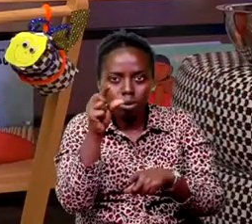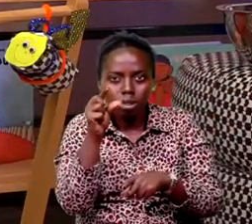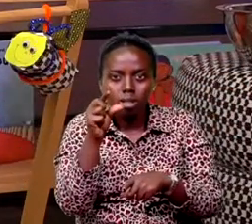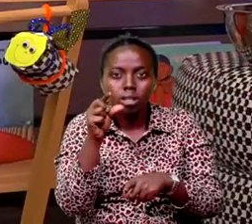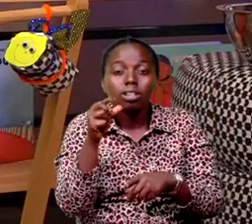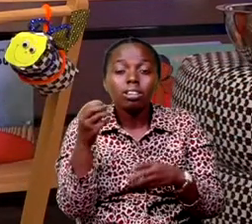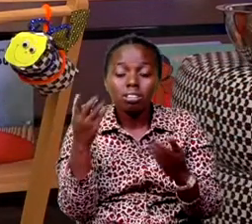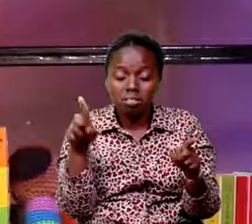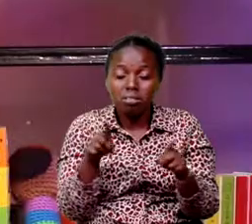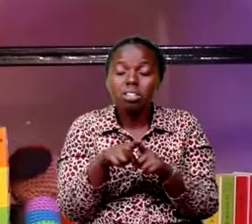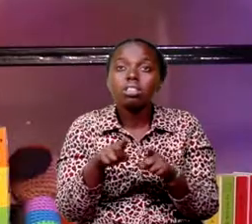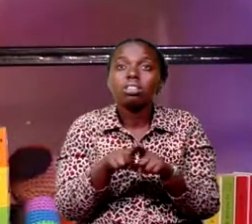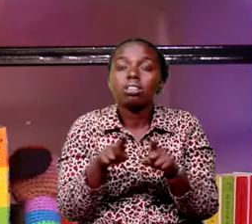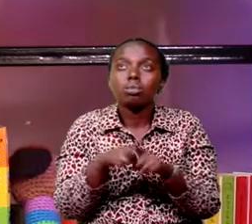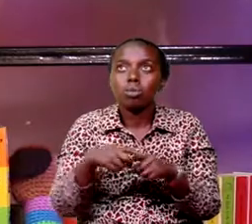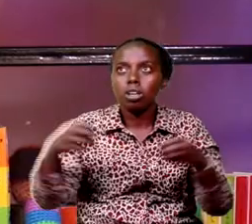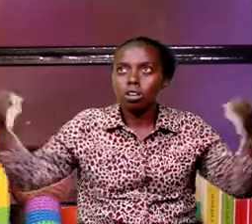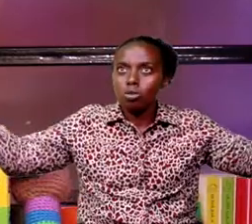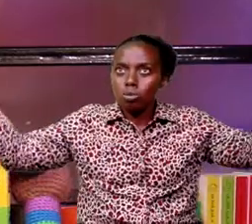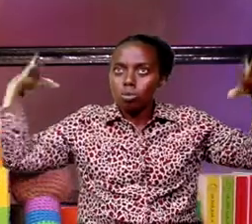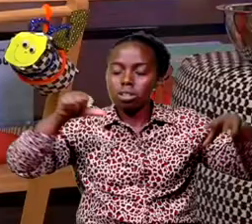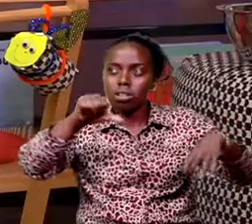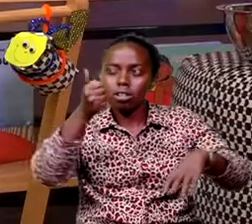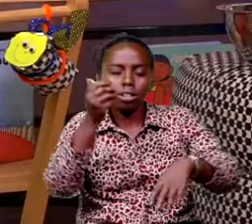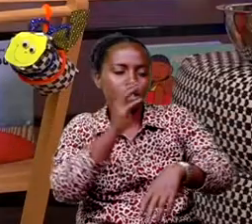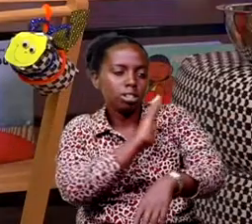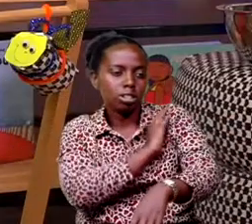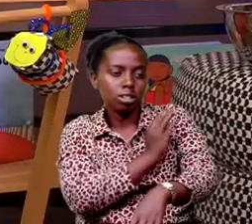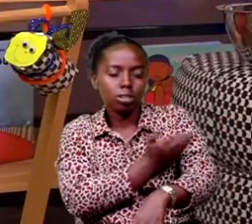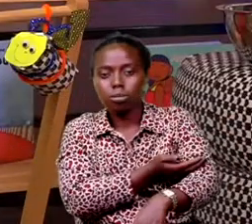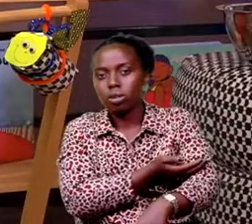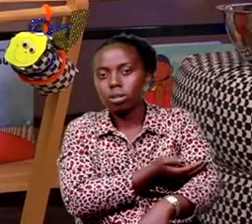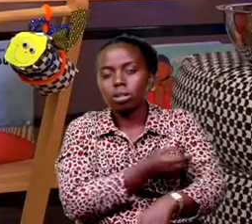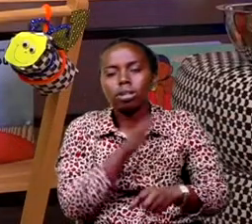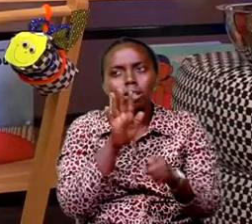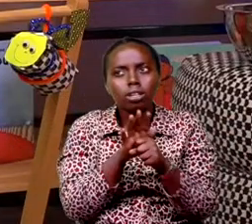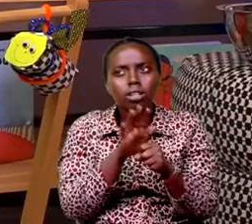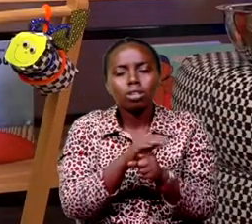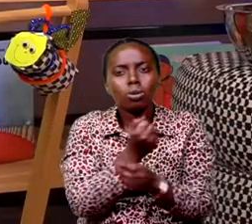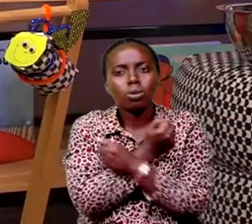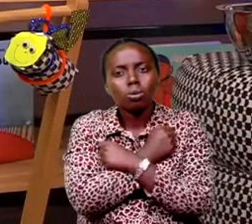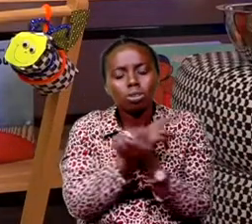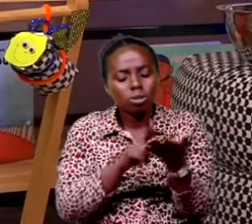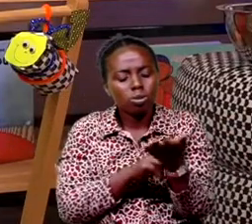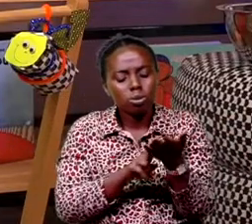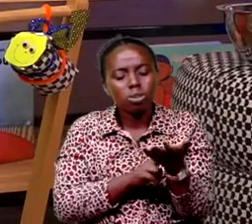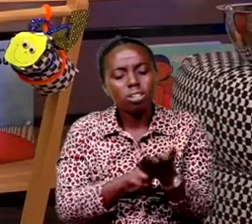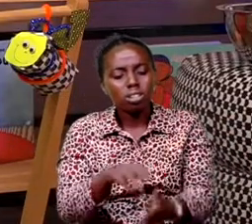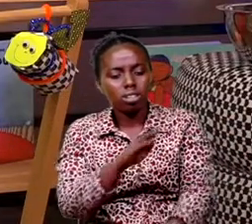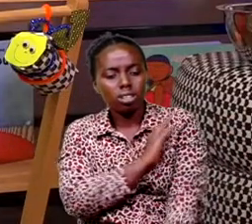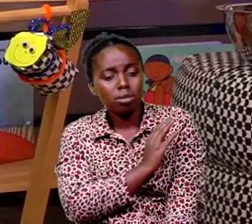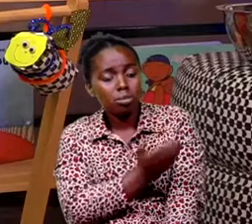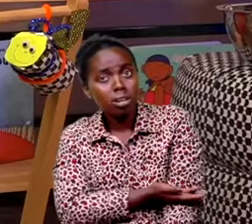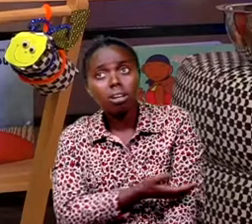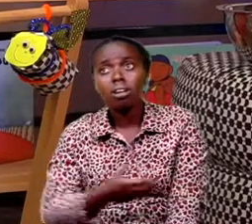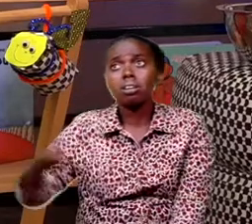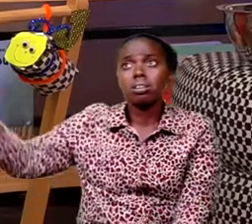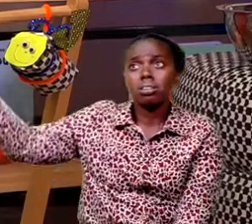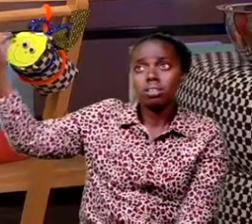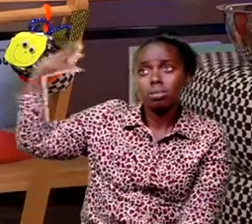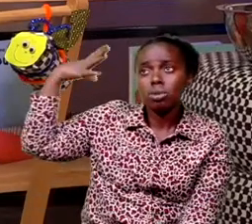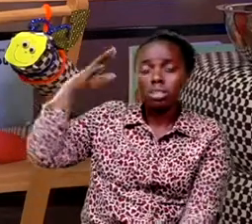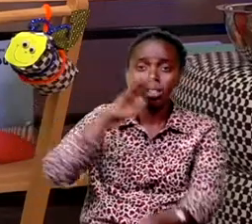imirasire ni umucyo. Irindi jambo ni imbaraga. Twabonye kenshi bakunda gukoresha imbaraga